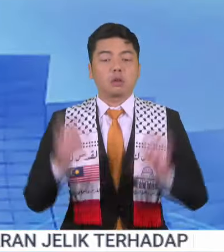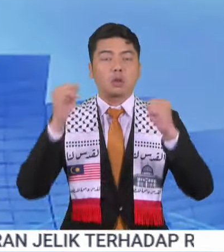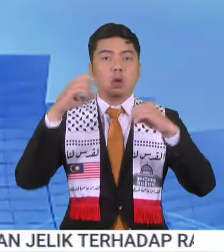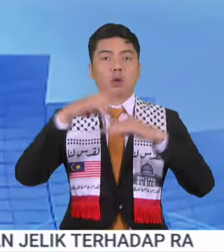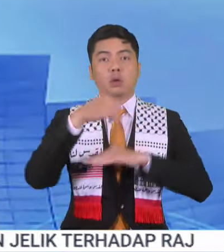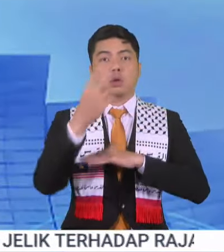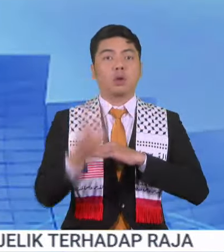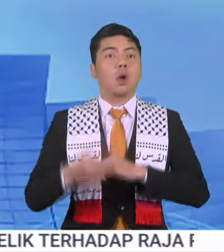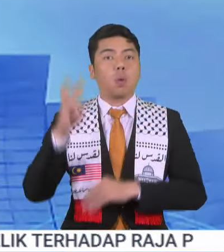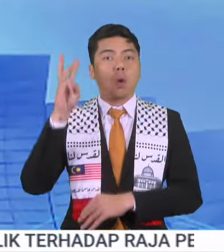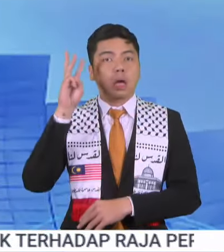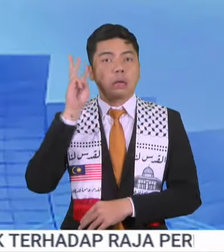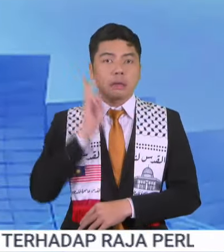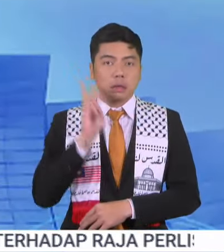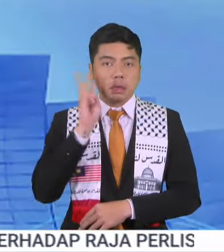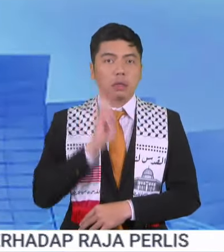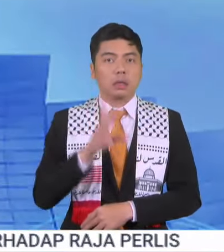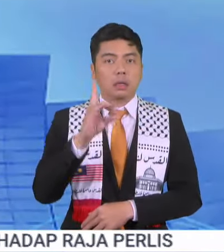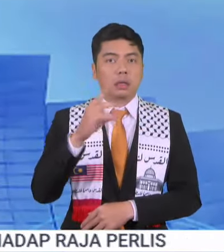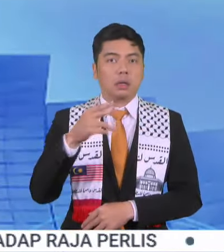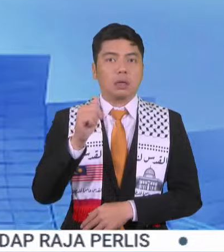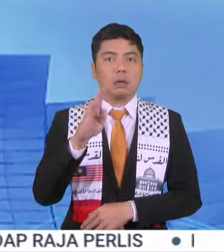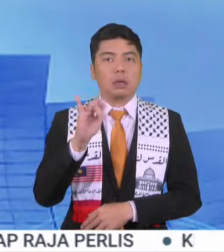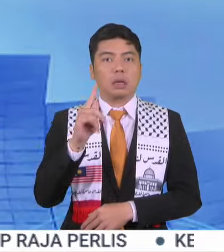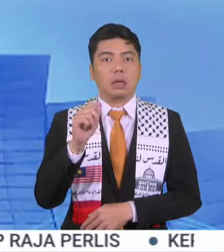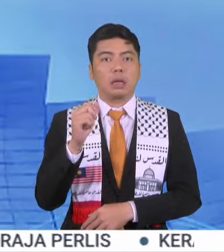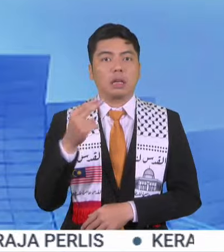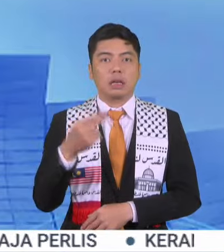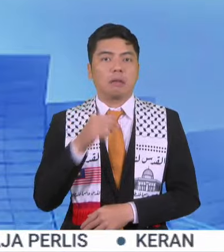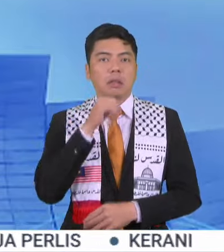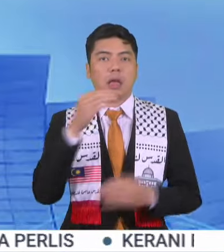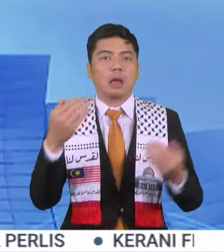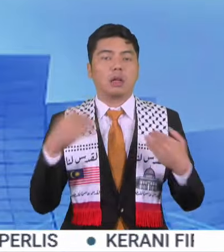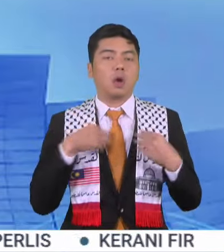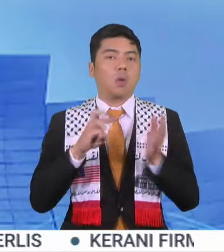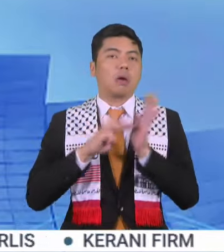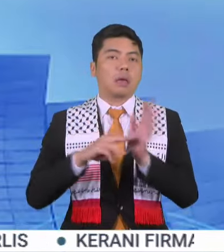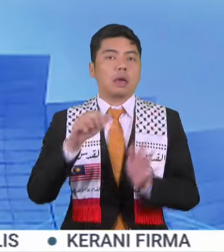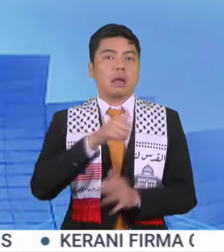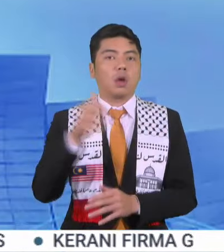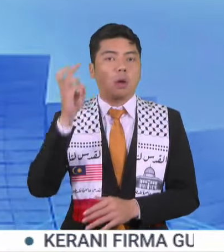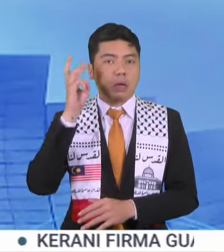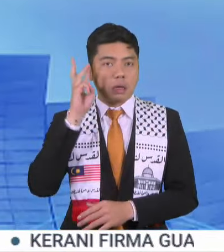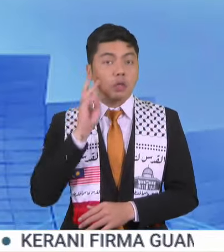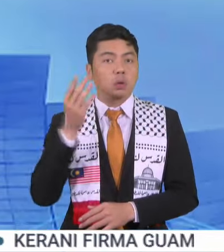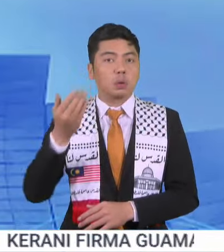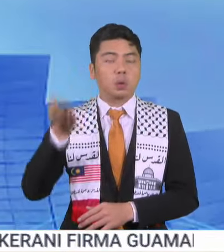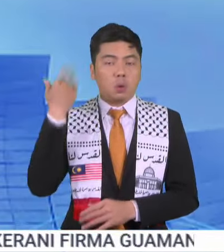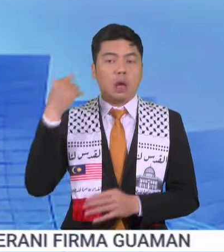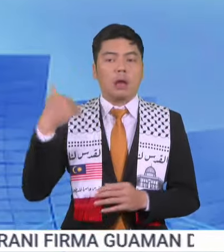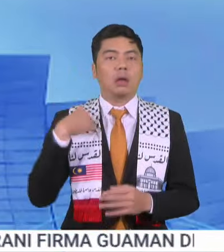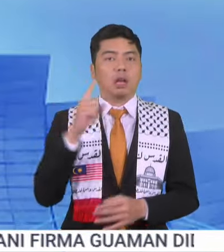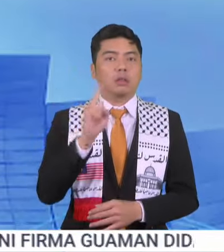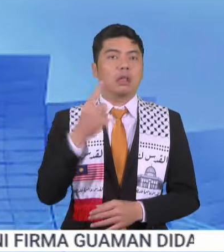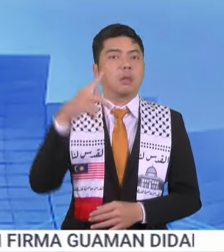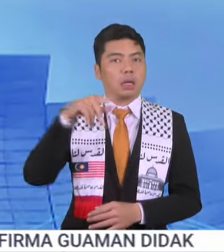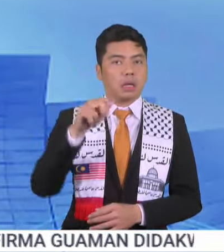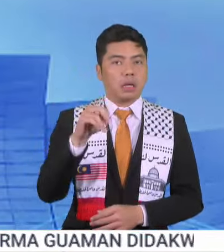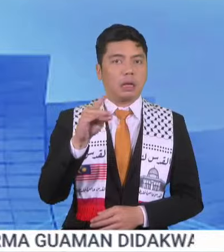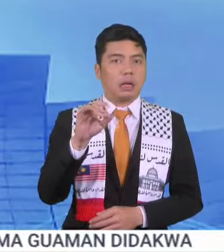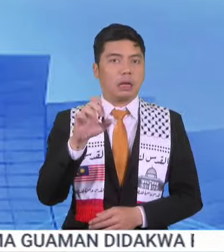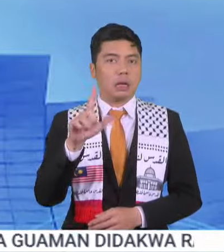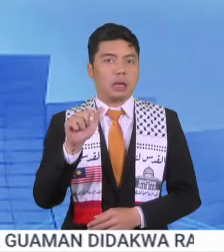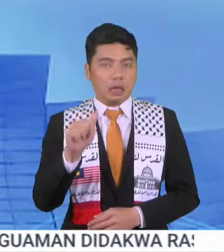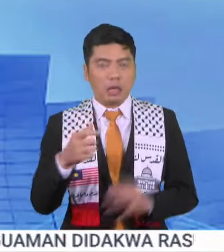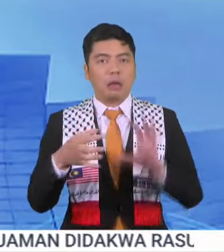Atlet terjun wanita negara Nur Nabita Sabri menganggap ketiadaan atlet terjun wanita lain terutama Datuk Pandalela Renong ke Sukan Olimpik Paris